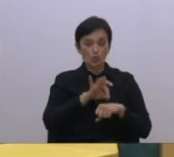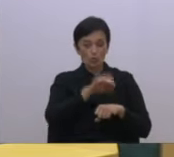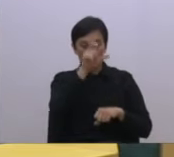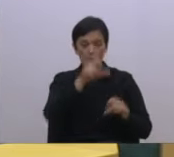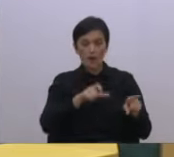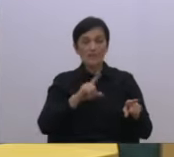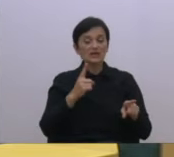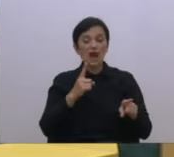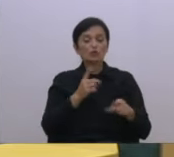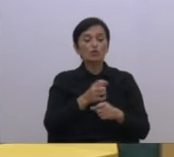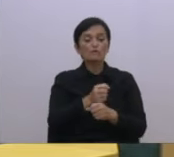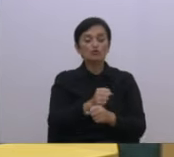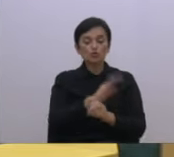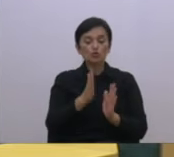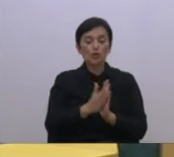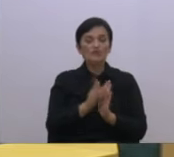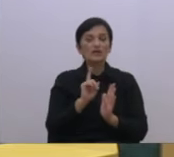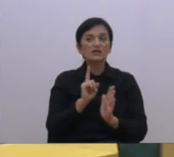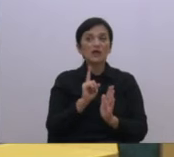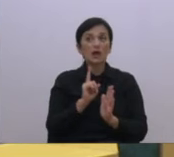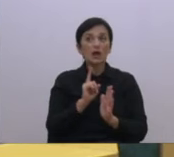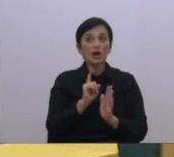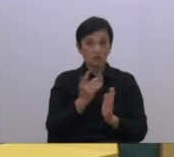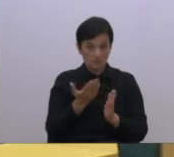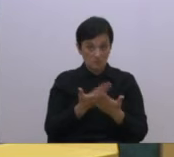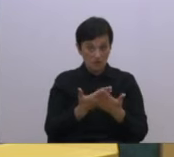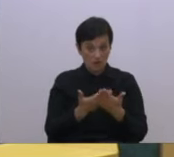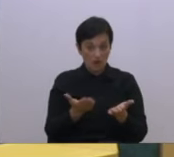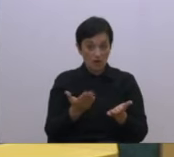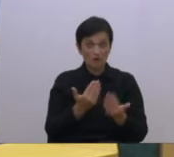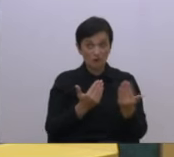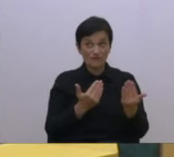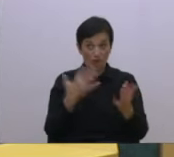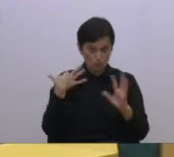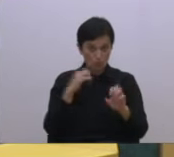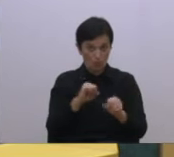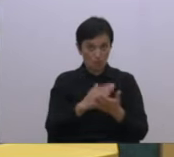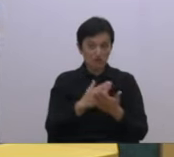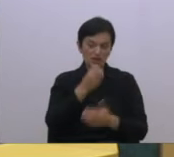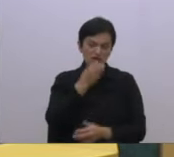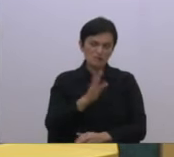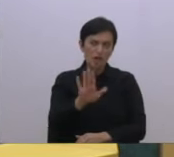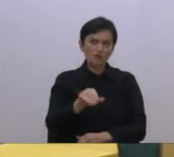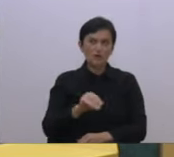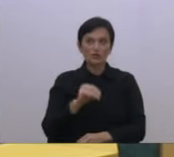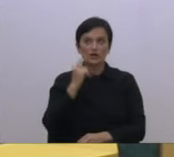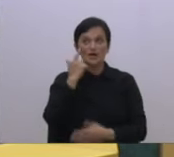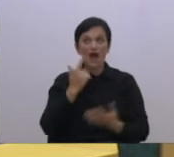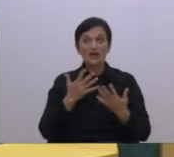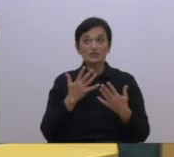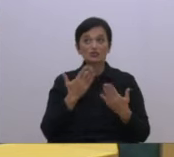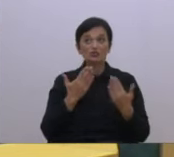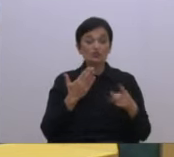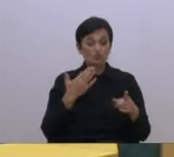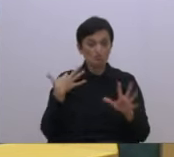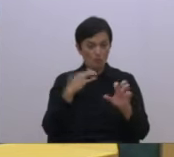ამათ რატო უზღუდავთ ამ ყველაფერს? რა გვინდა, რას ვერჩით? ხომ? აა თქვენ მომხრე ხარ არც? აა პრივატორ. ანუ გასაგებია ვაშიც მომხრე ხართ,